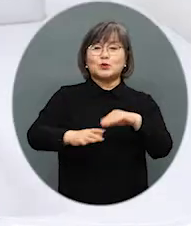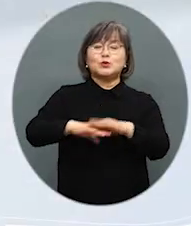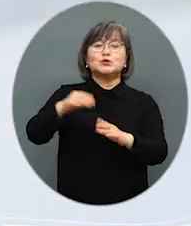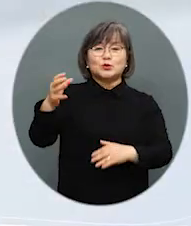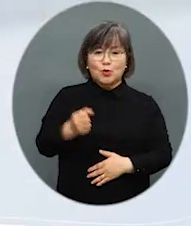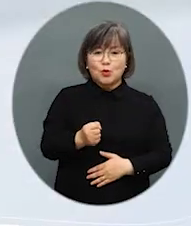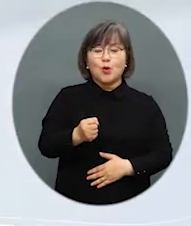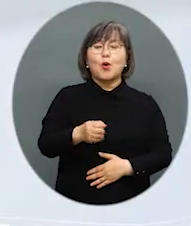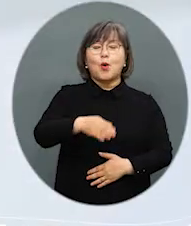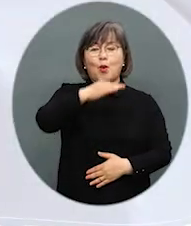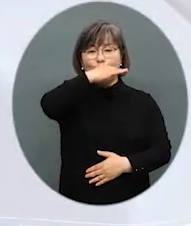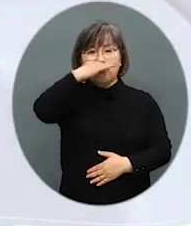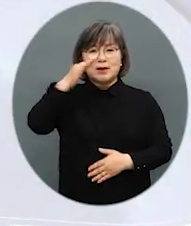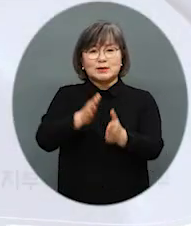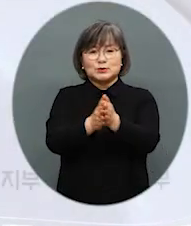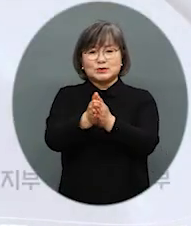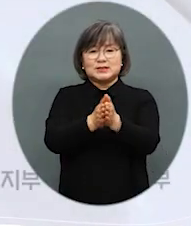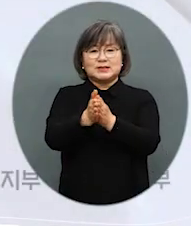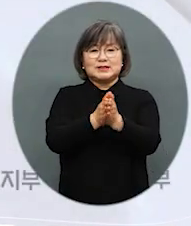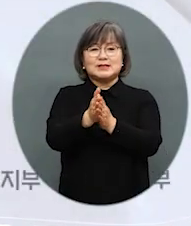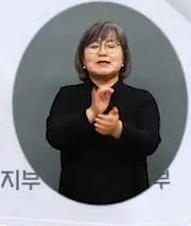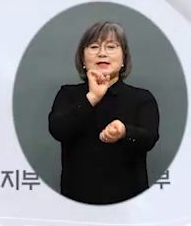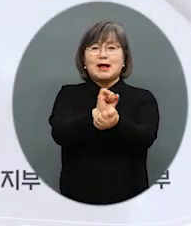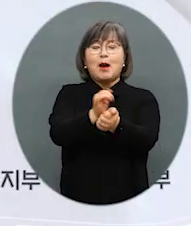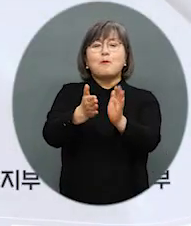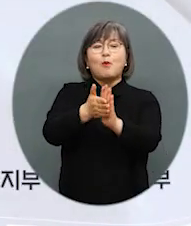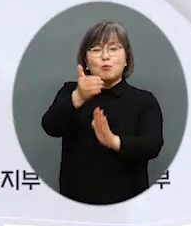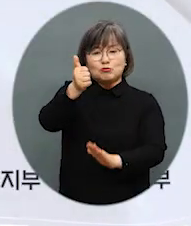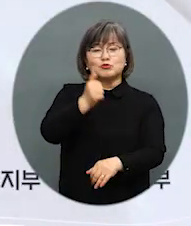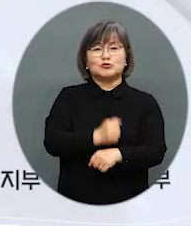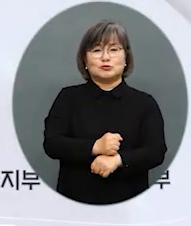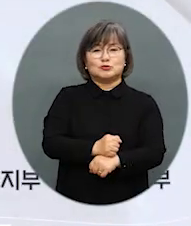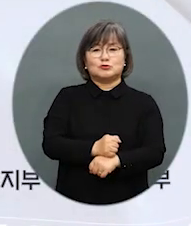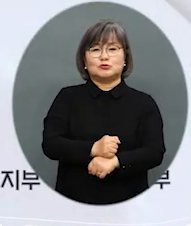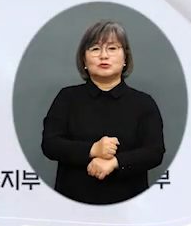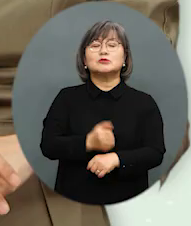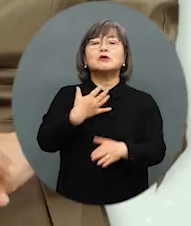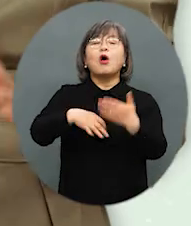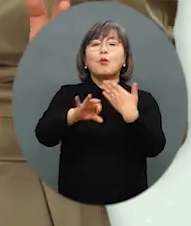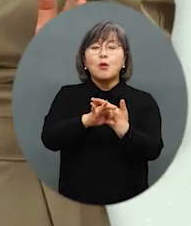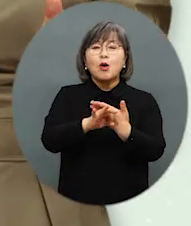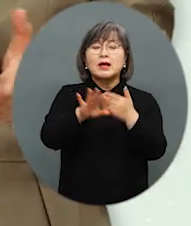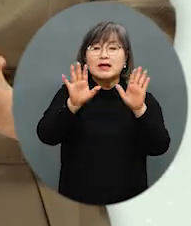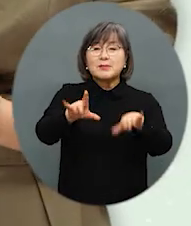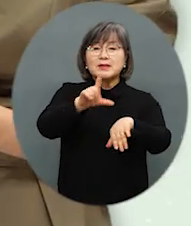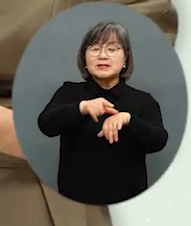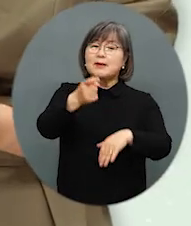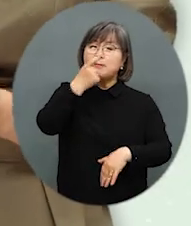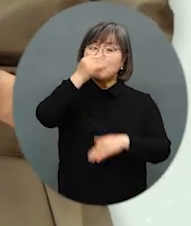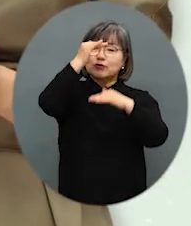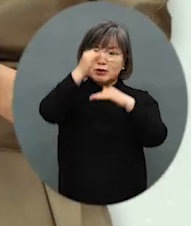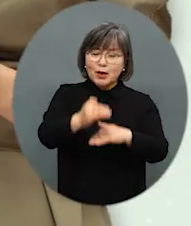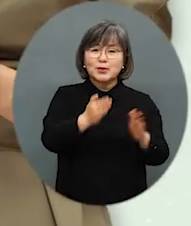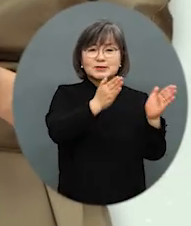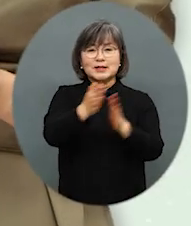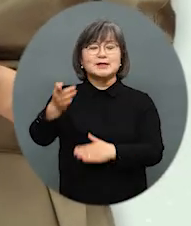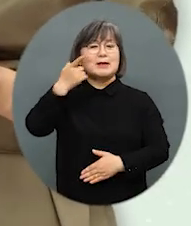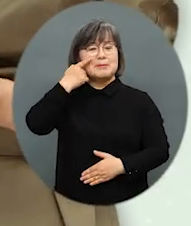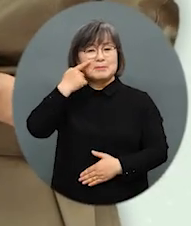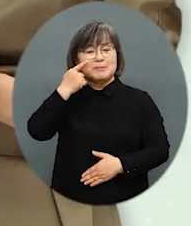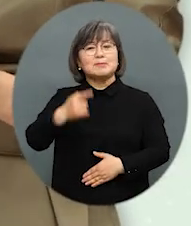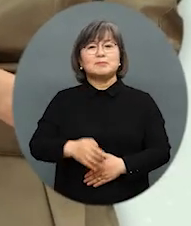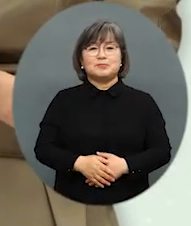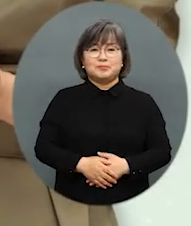내 손으로. 올바른 손 씻기 질병관리본부. 그럼 이번 시간 배운